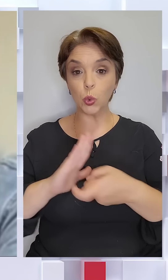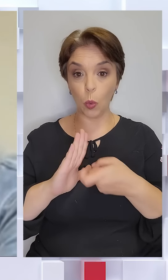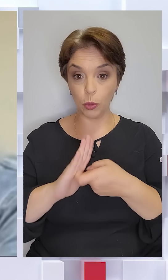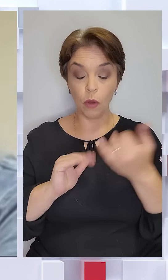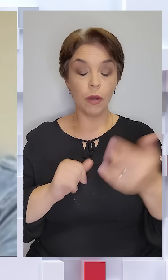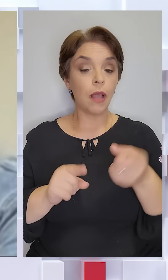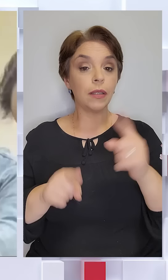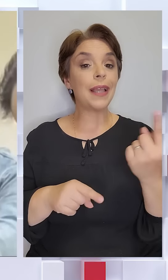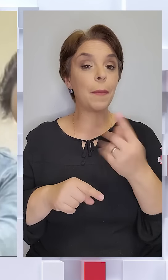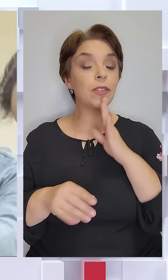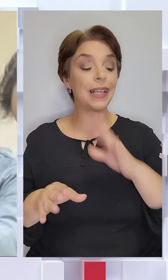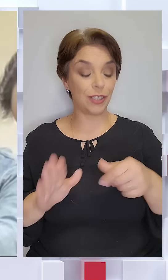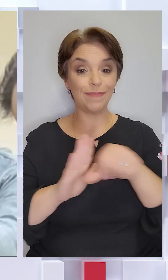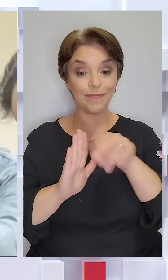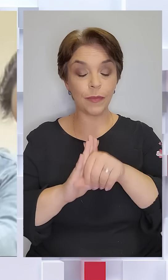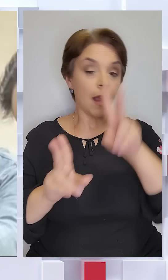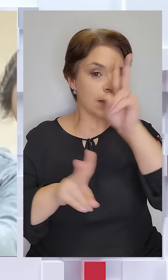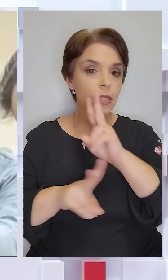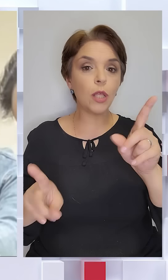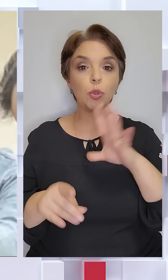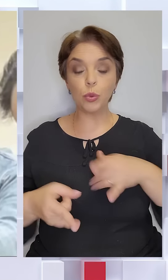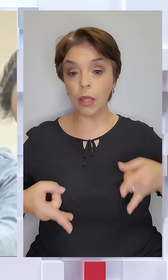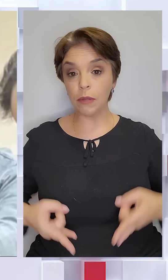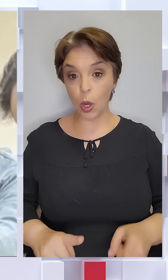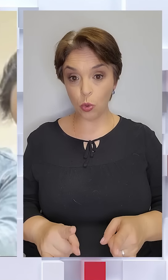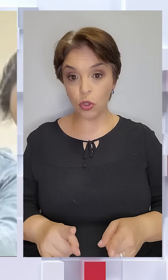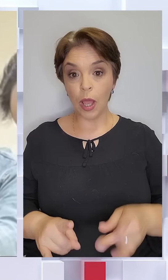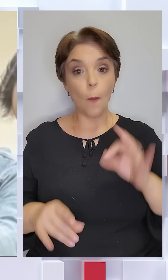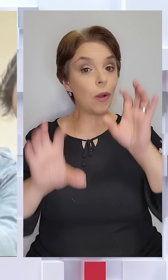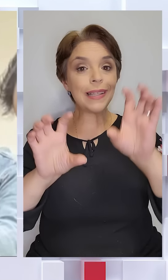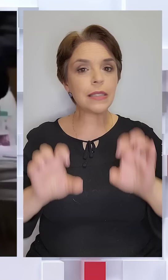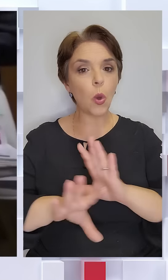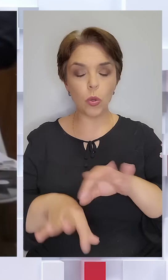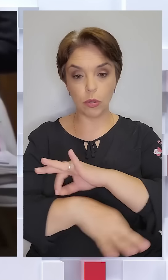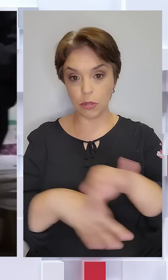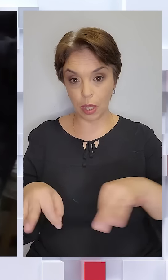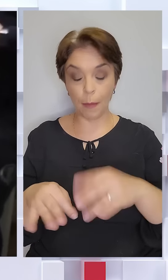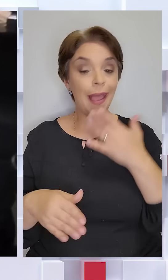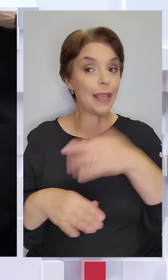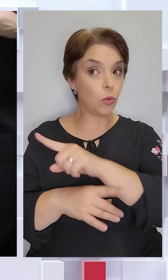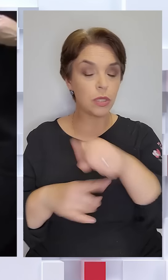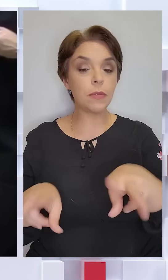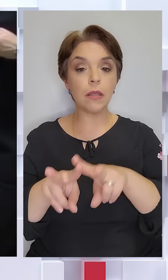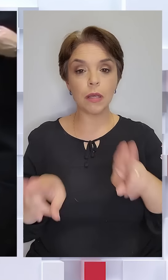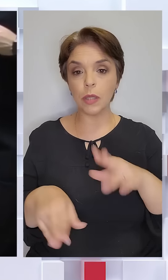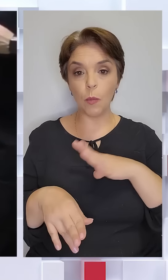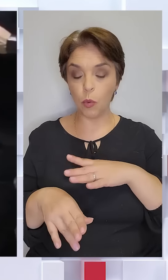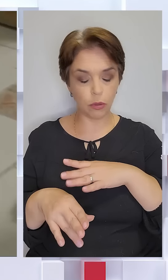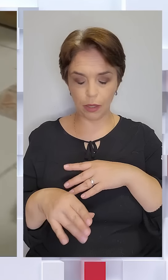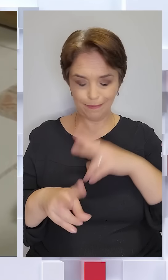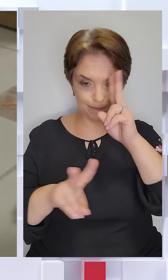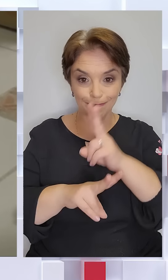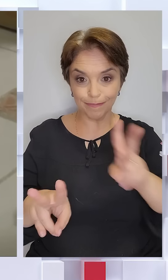допиту. Вона, як і перша наша героїня, не знала, що буде народжувати за незаконною схемою. Іноземці так само були